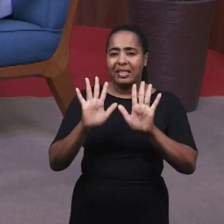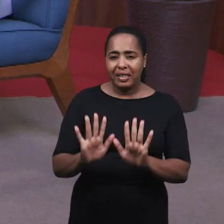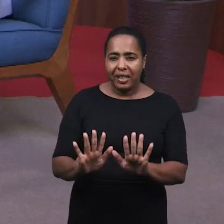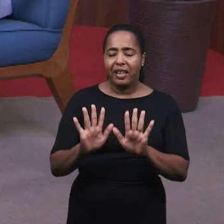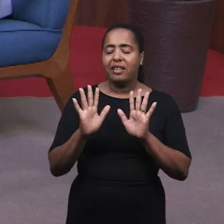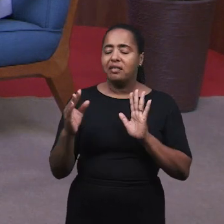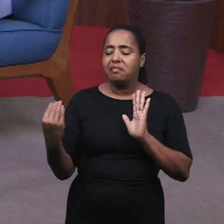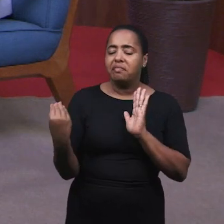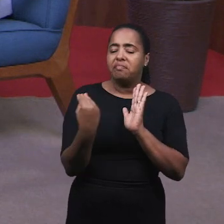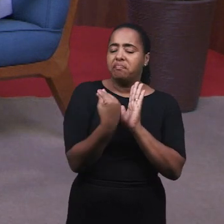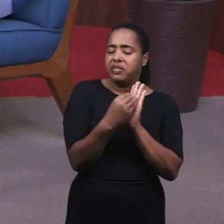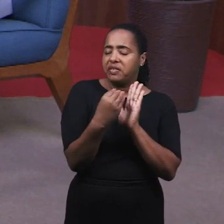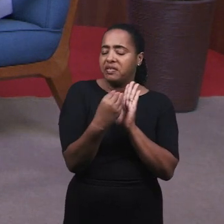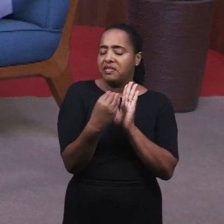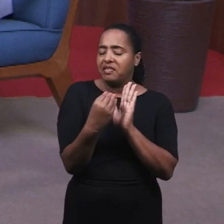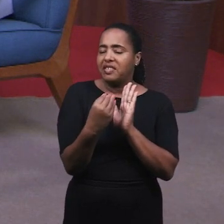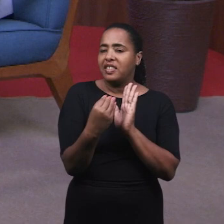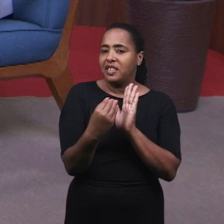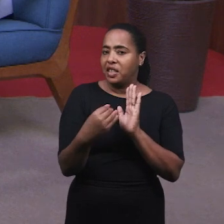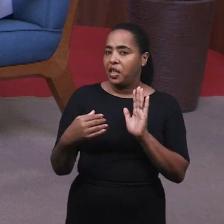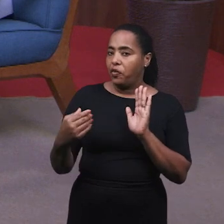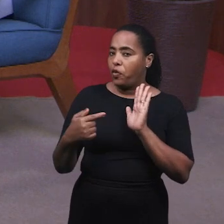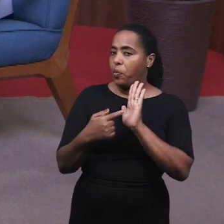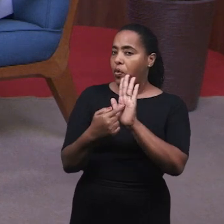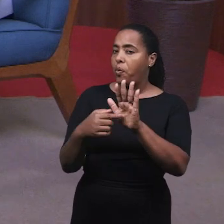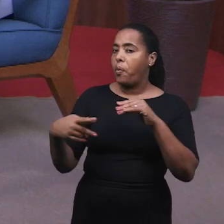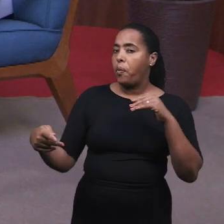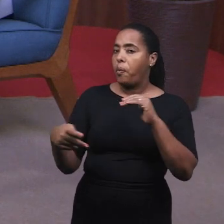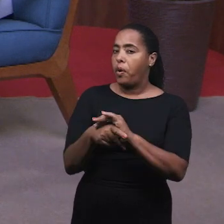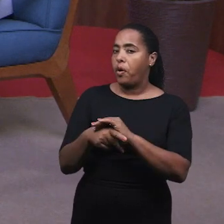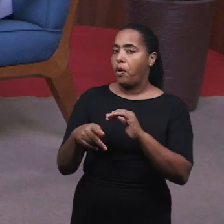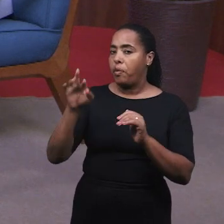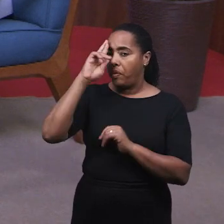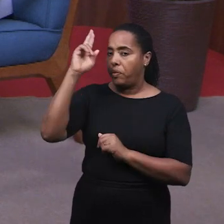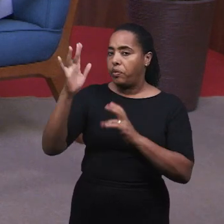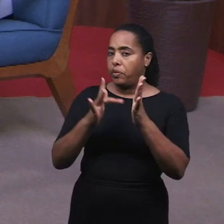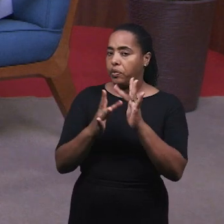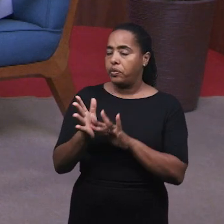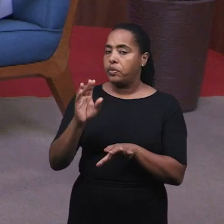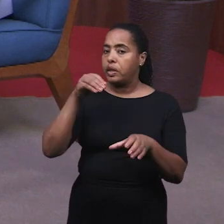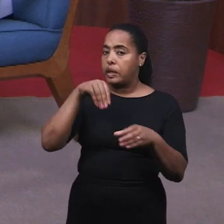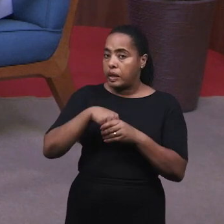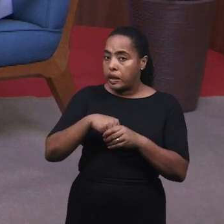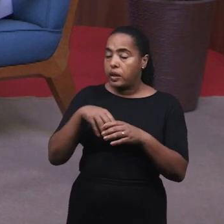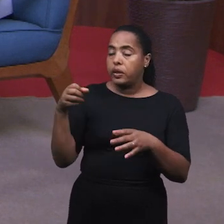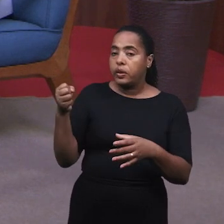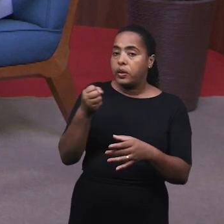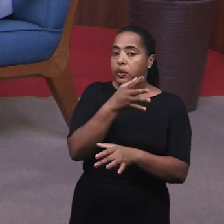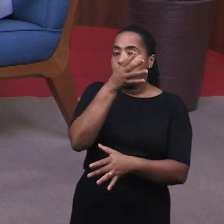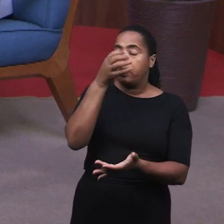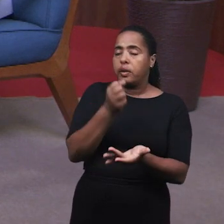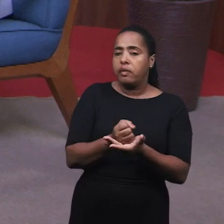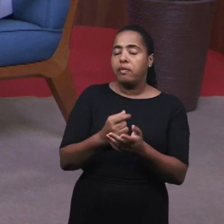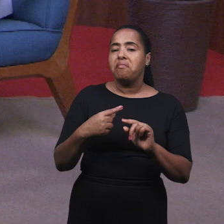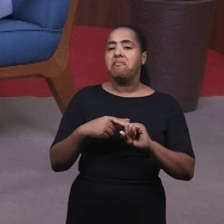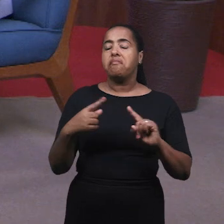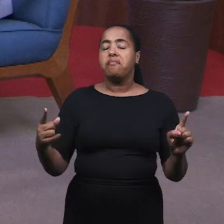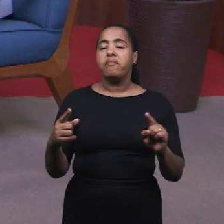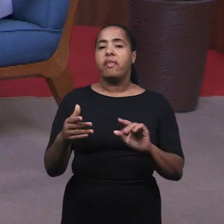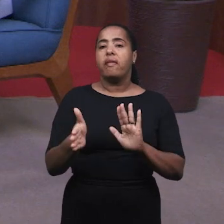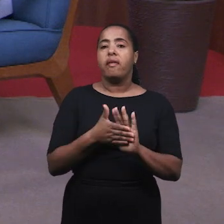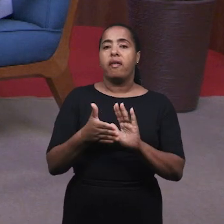manière claire, a été explicité par le Seigneur Jésus lui-même au Nouveau Testament. Mais le projet de